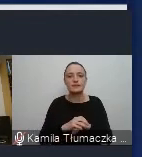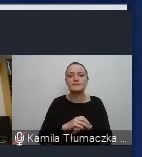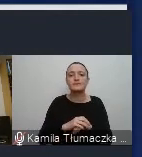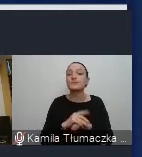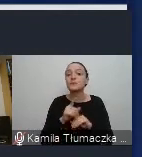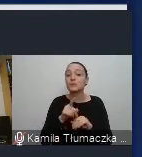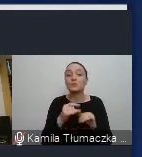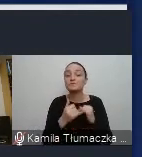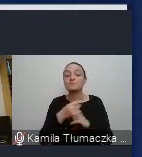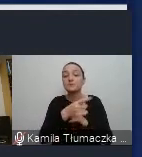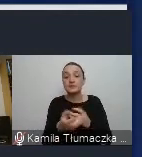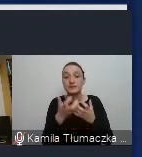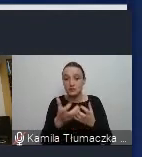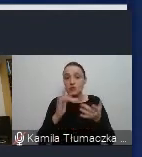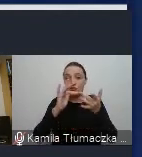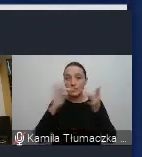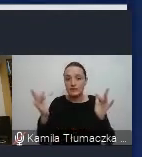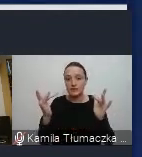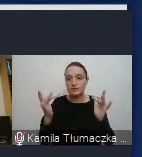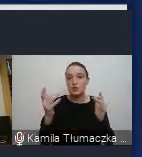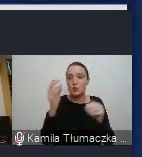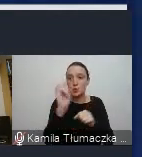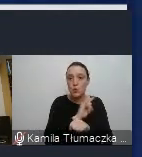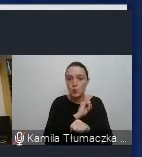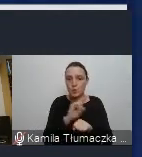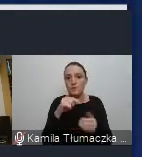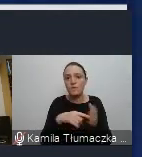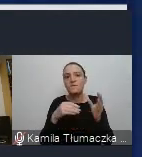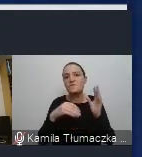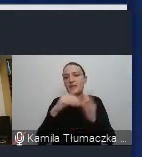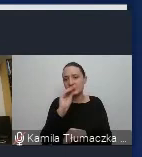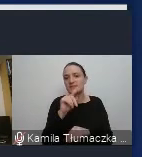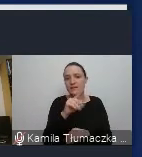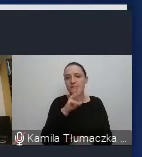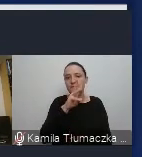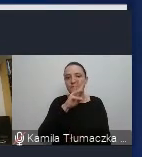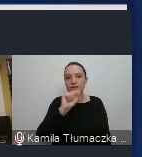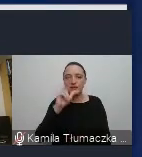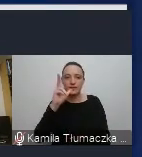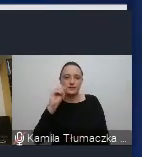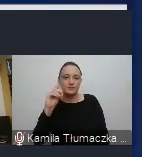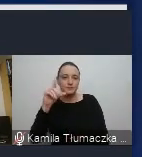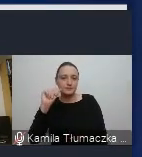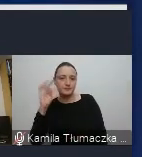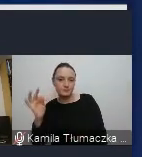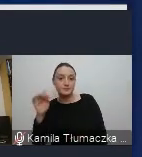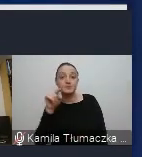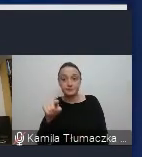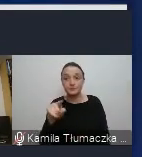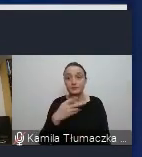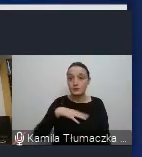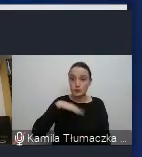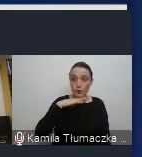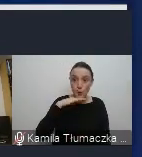Jeżeli Państwo byście chcieli, to tu jest YouTube'owy link, gdzie jest więcej na temat właśnie Wakeleta. Natomiast w tym wydaniu